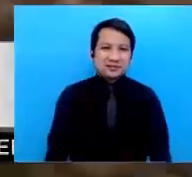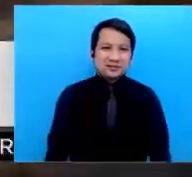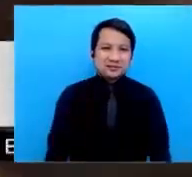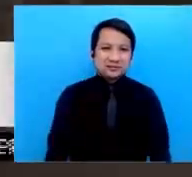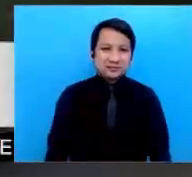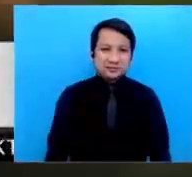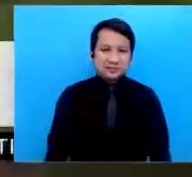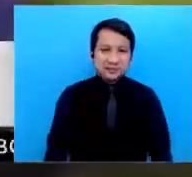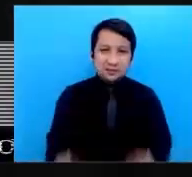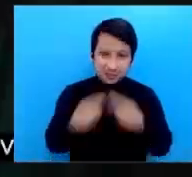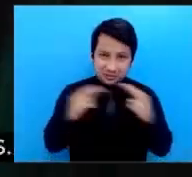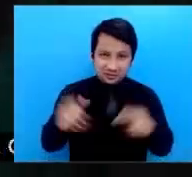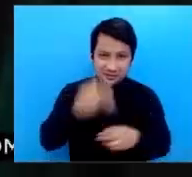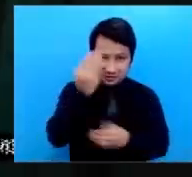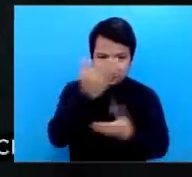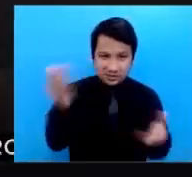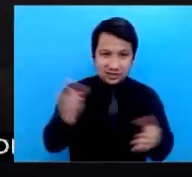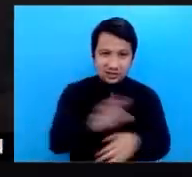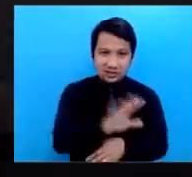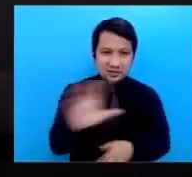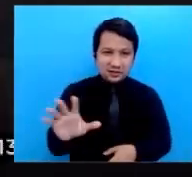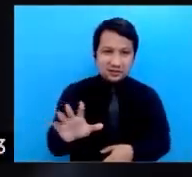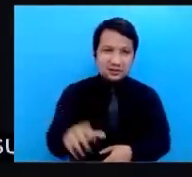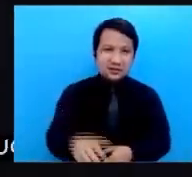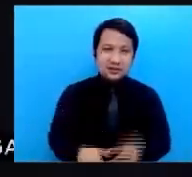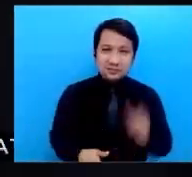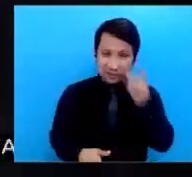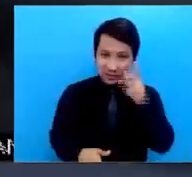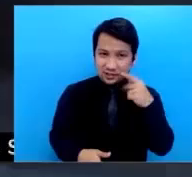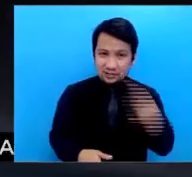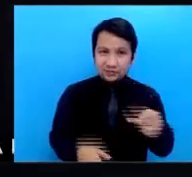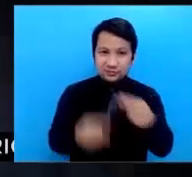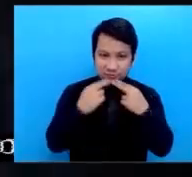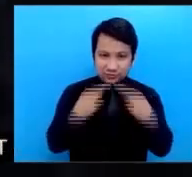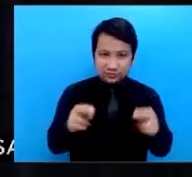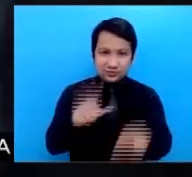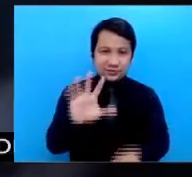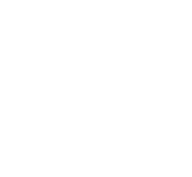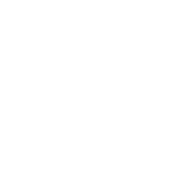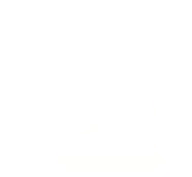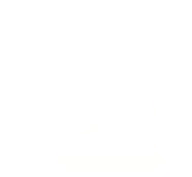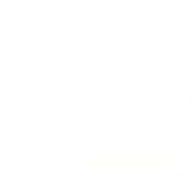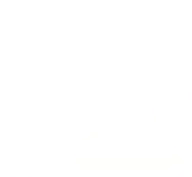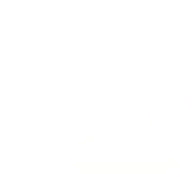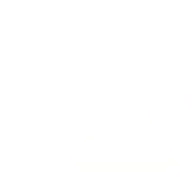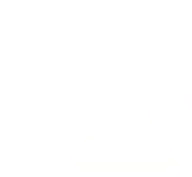Nagbabalita mula sa frontline, Laila Pangilinan, News 5.